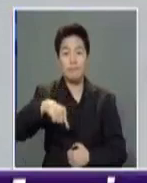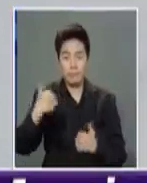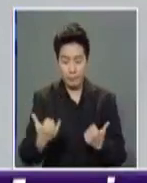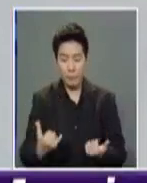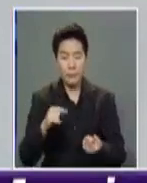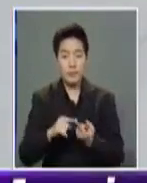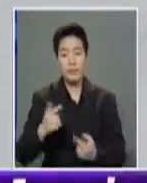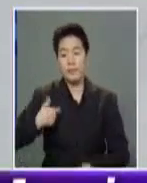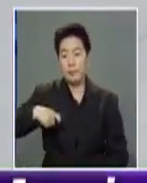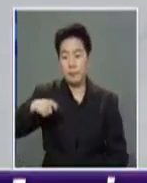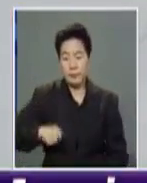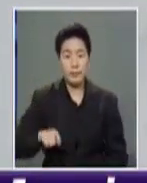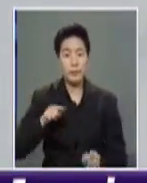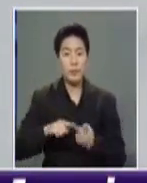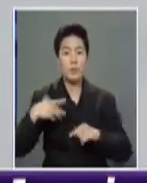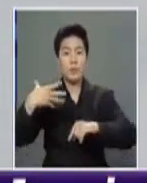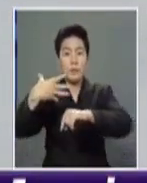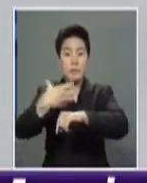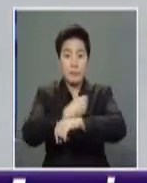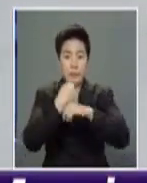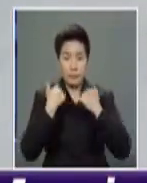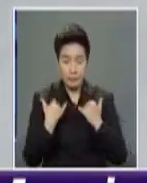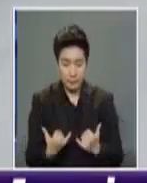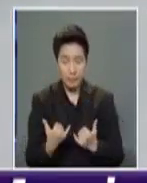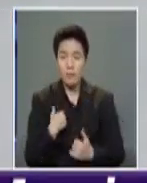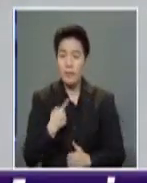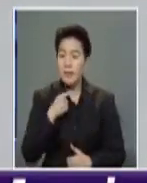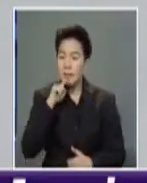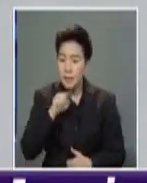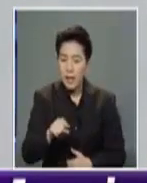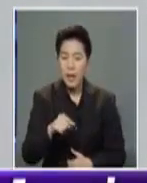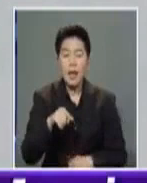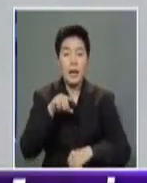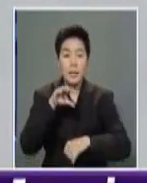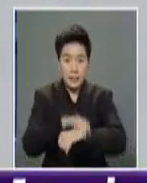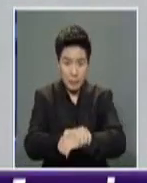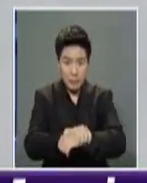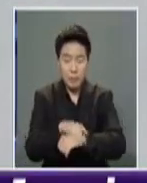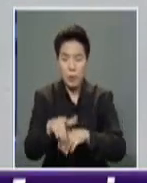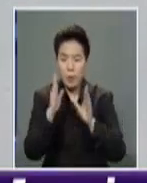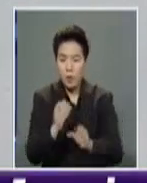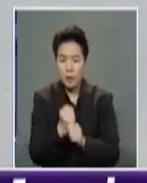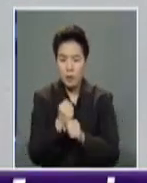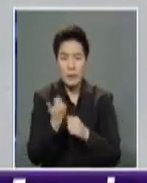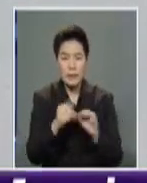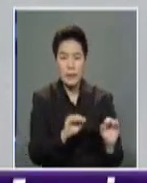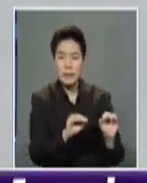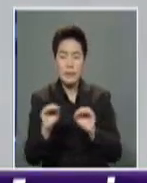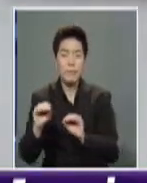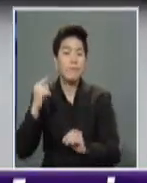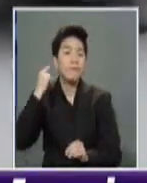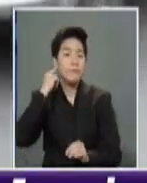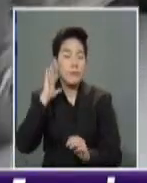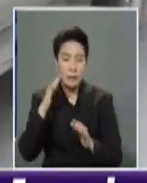ภายหลังที่ศาลฎีกาแผนกคดีอาญาของผู้ดำรงตำแหน่งทางการเมืองมีคำสั่งให้ออกหมายจับนะคะเนื่องจากมีการขอเลื่อนเข้าฟังคำพิพาก